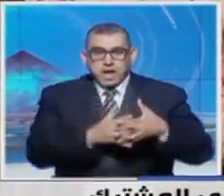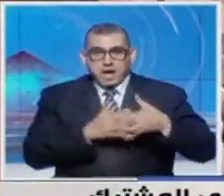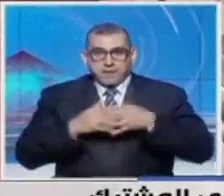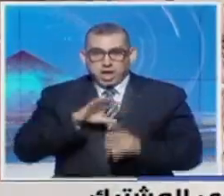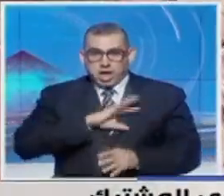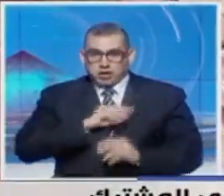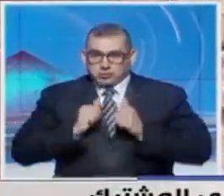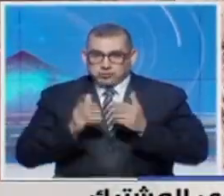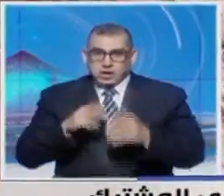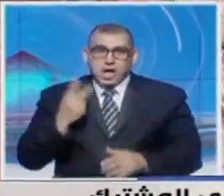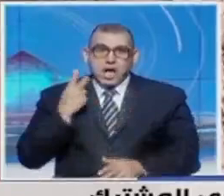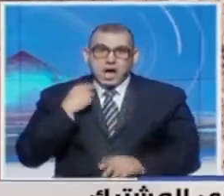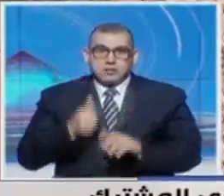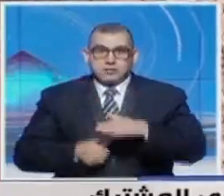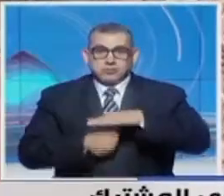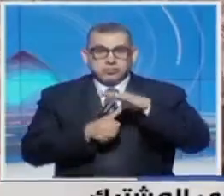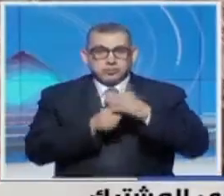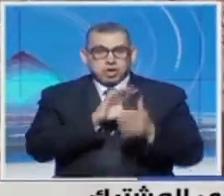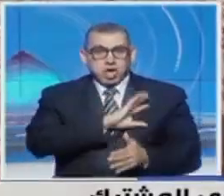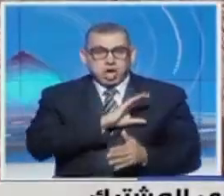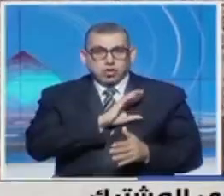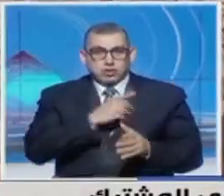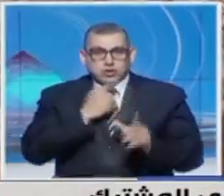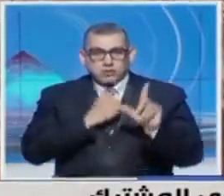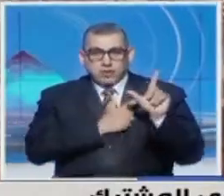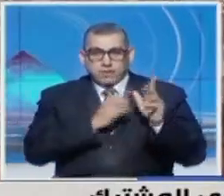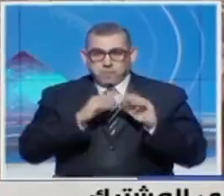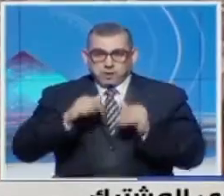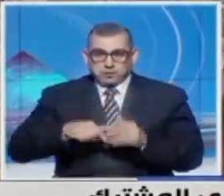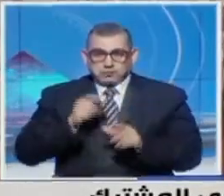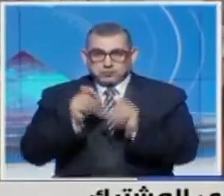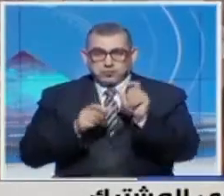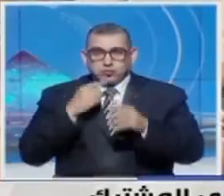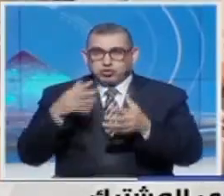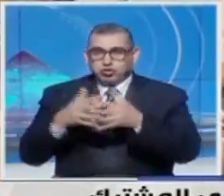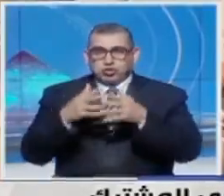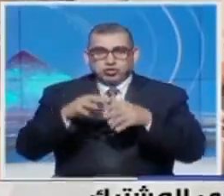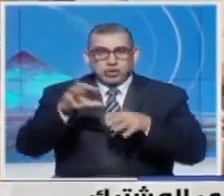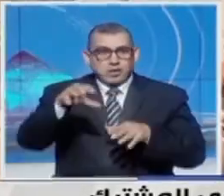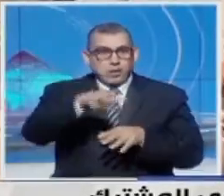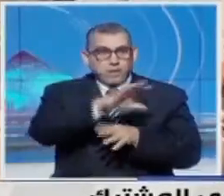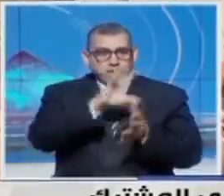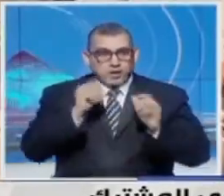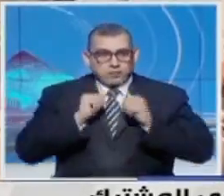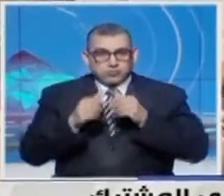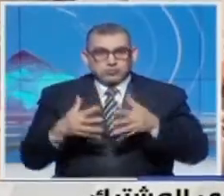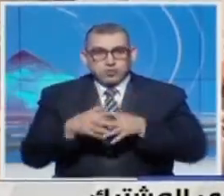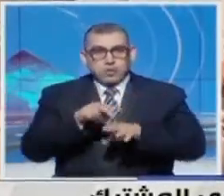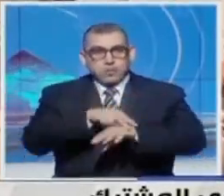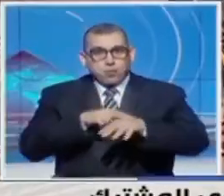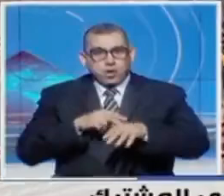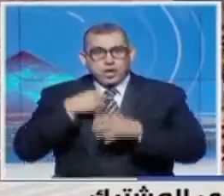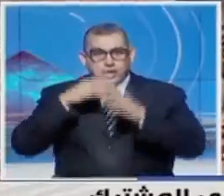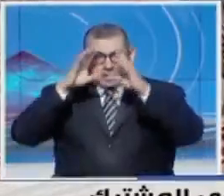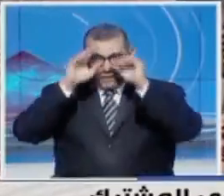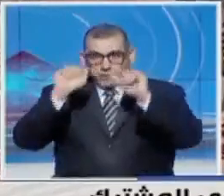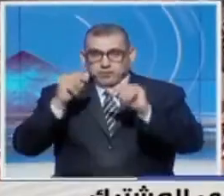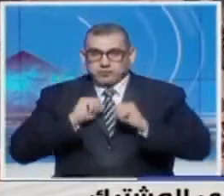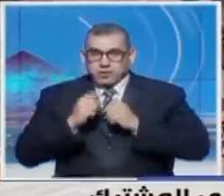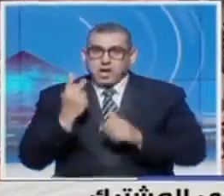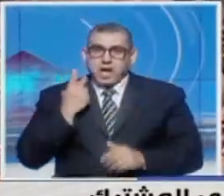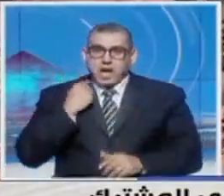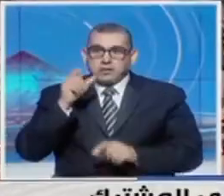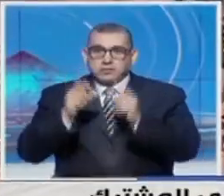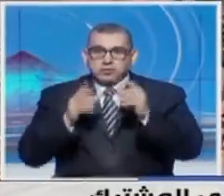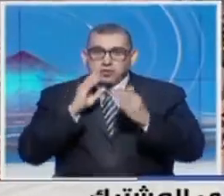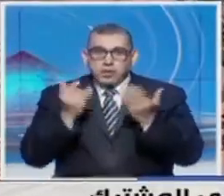الأمريكية، وعدد من قادة القوات المسلحة المصرية والدول المشاركة بالتدريب والملحقين العسكريين، وعدد من